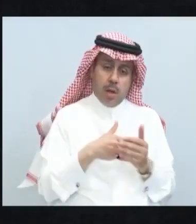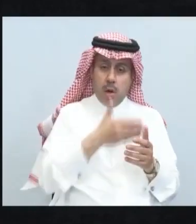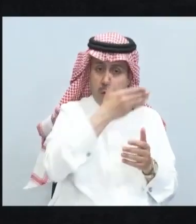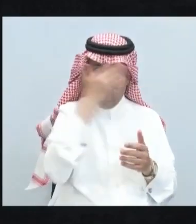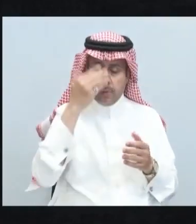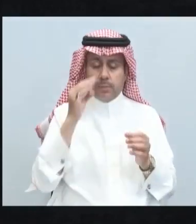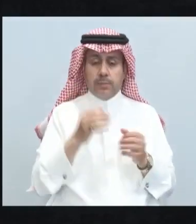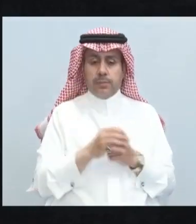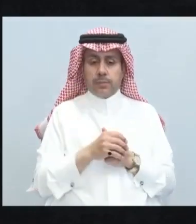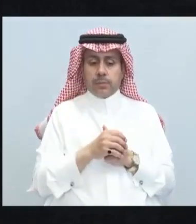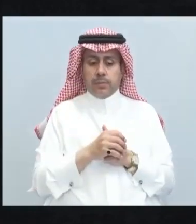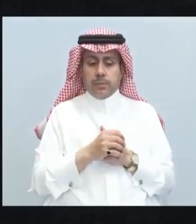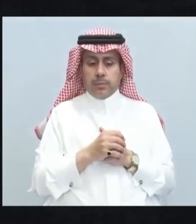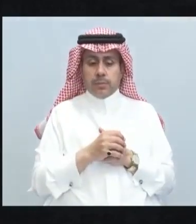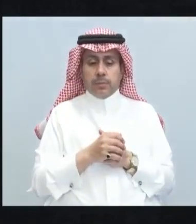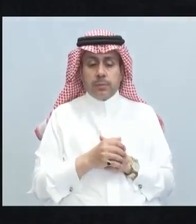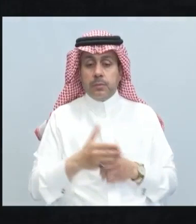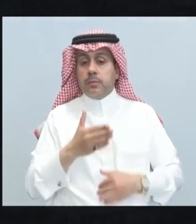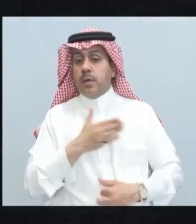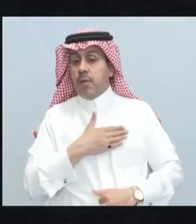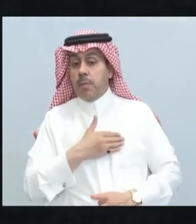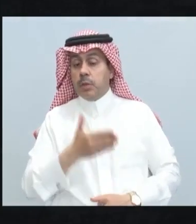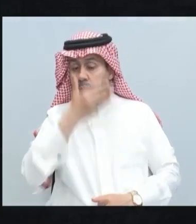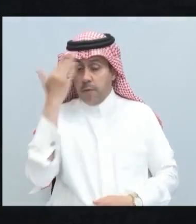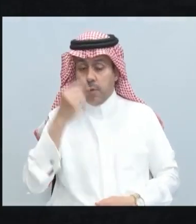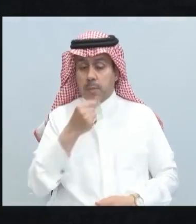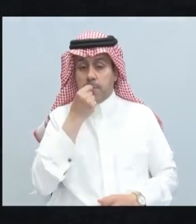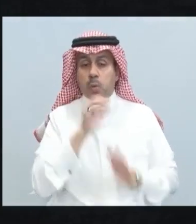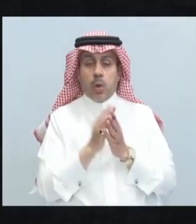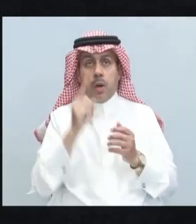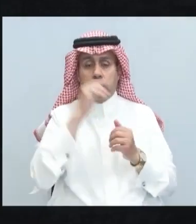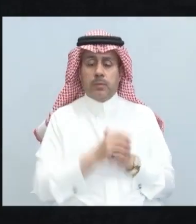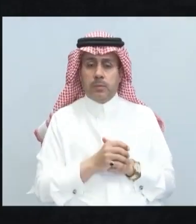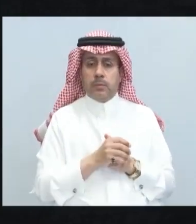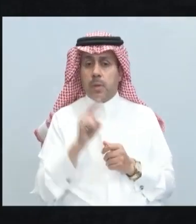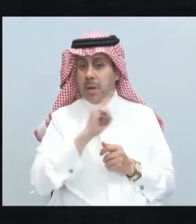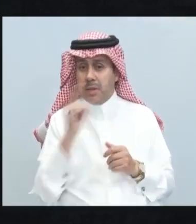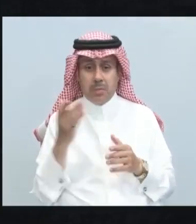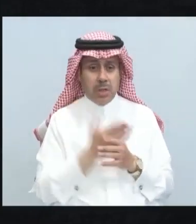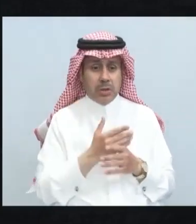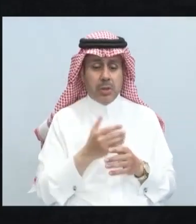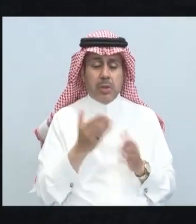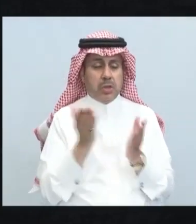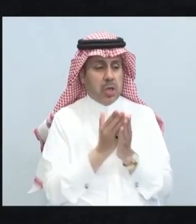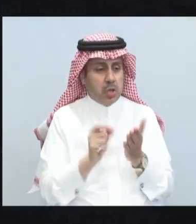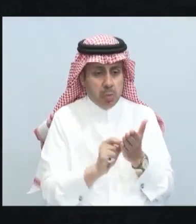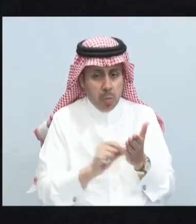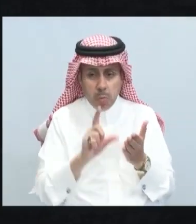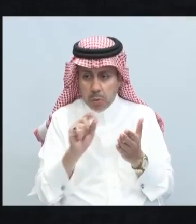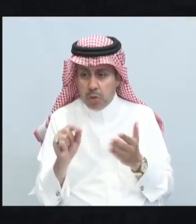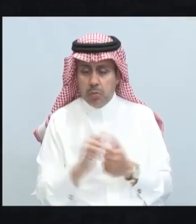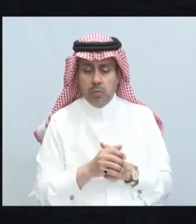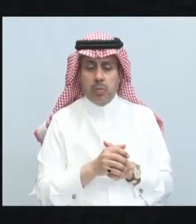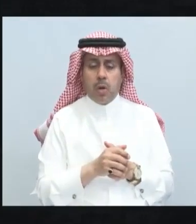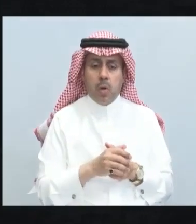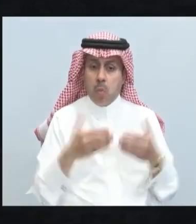هو الحفظ انت ضع في قلبك ان تحفظ القران لله ليس من اجل حصه دراسيه او من اجل